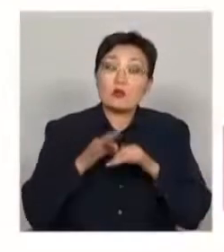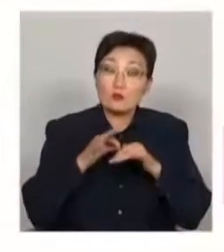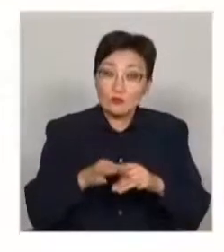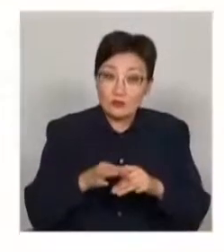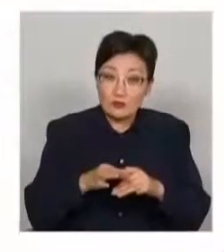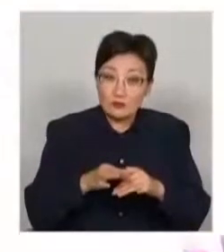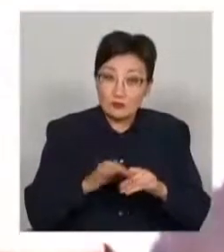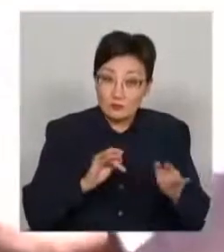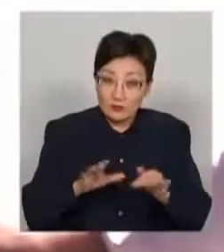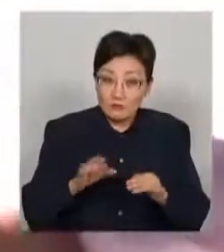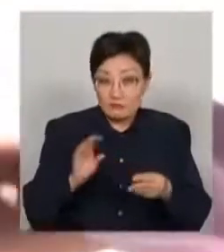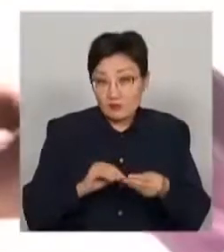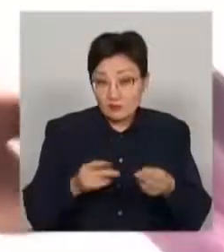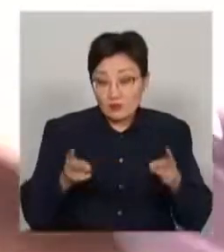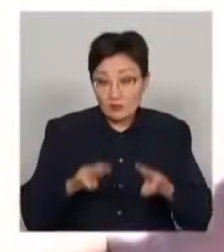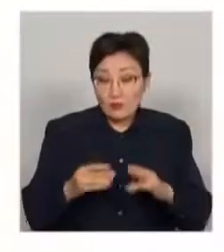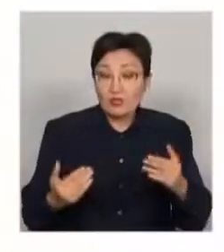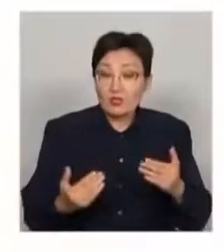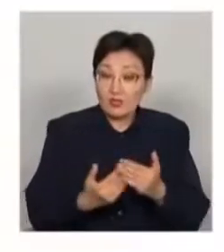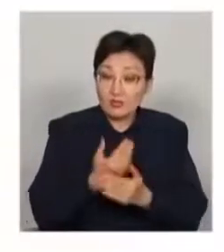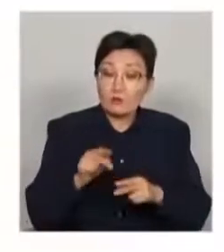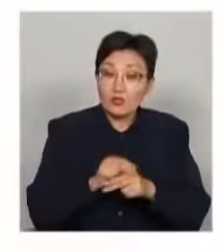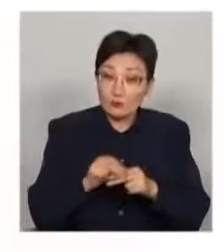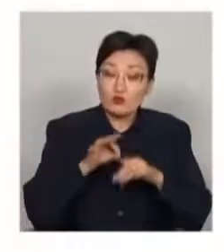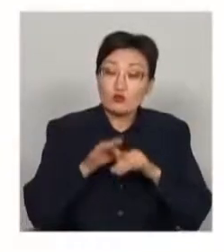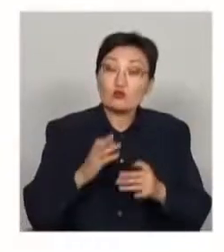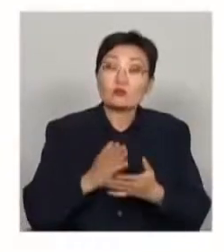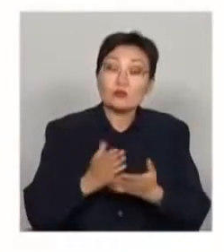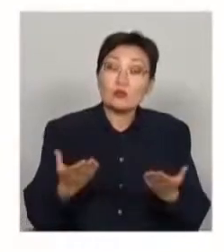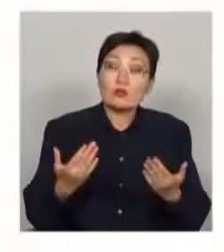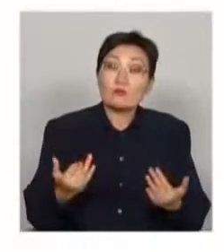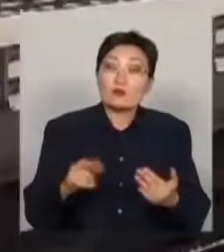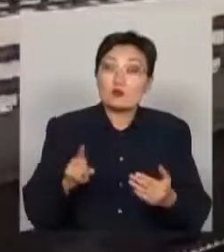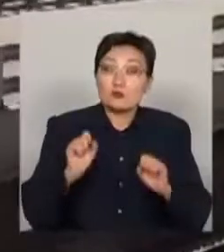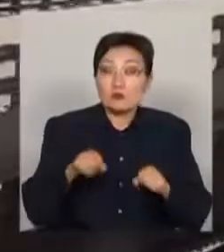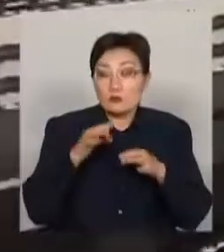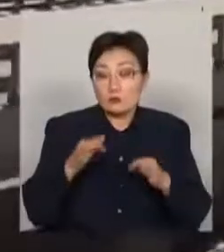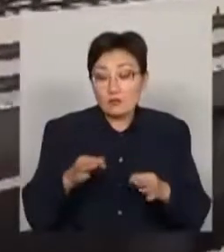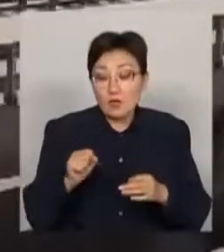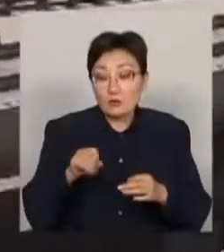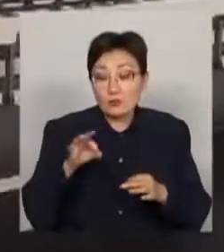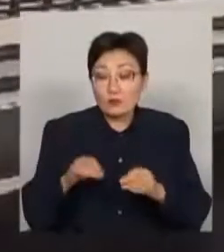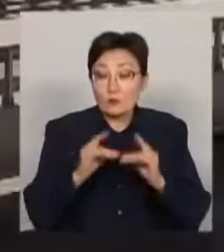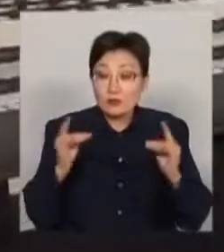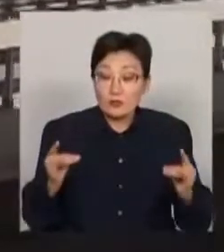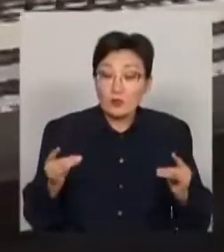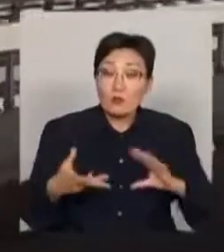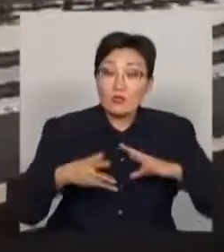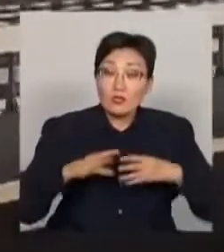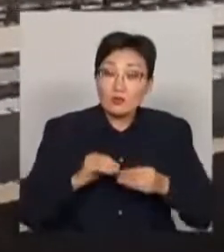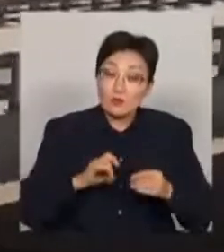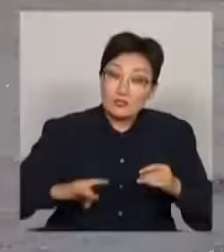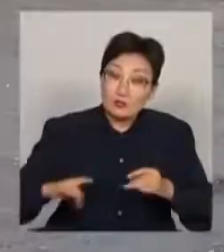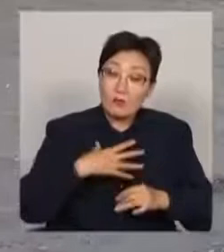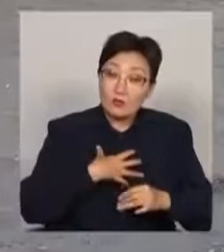шалапыла сол күйі қалды. Қайтадан ремонттап жатыр. Енді оны не деуге болады? Ал Алтын Орда көпірін қоса алғанда